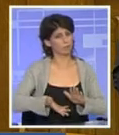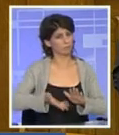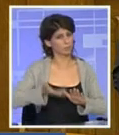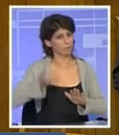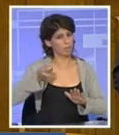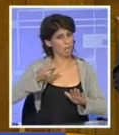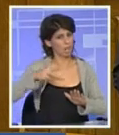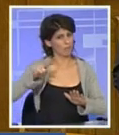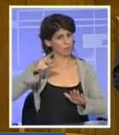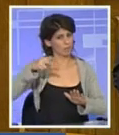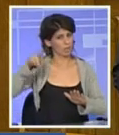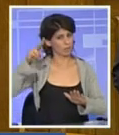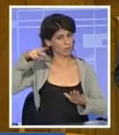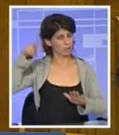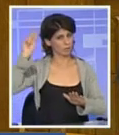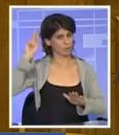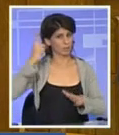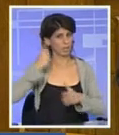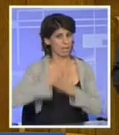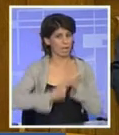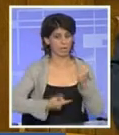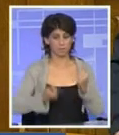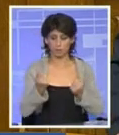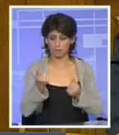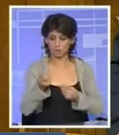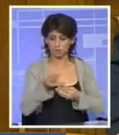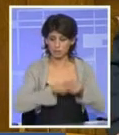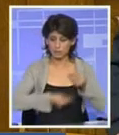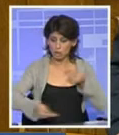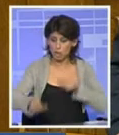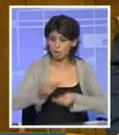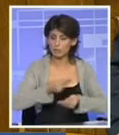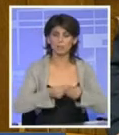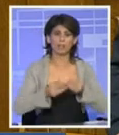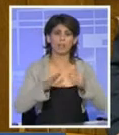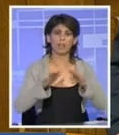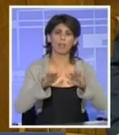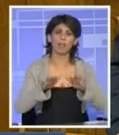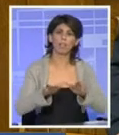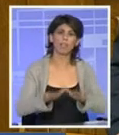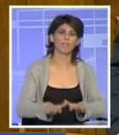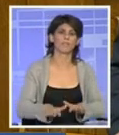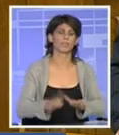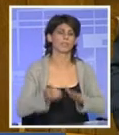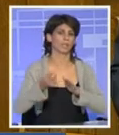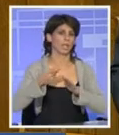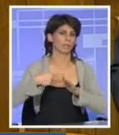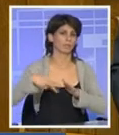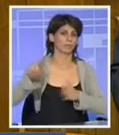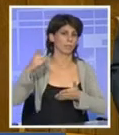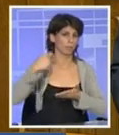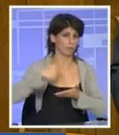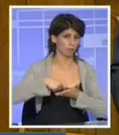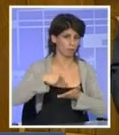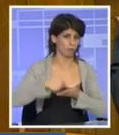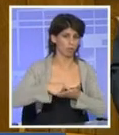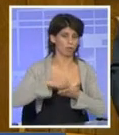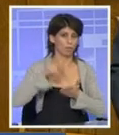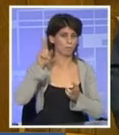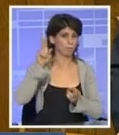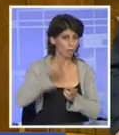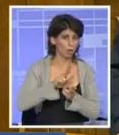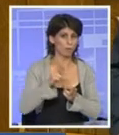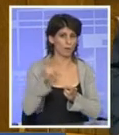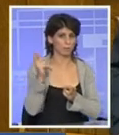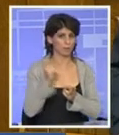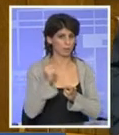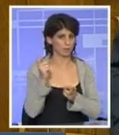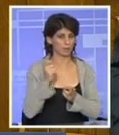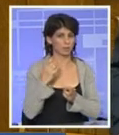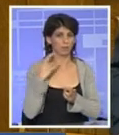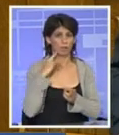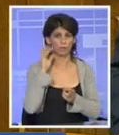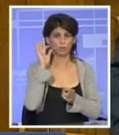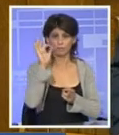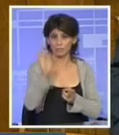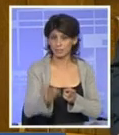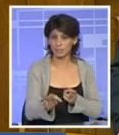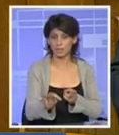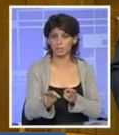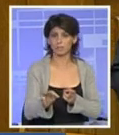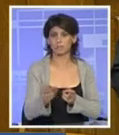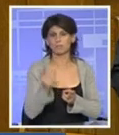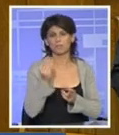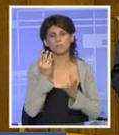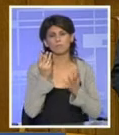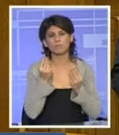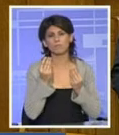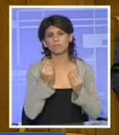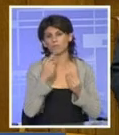αυξάνεται, η έλλειψη ρευστότητας, η ύφεση, οι αυξημένοι φόροι και οι μειωμένοι μισθοί έχουν οδηγήσει σε μια